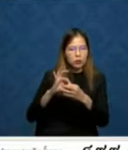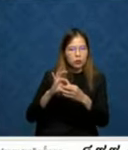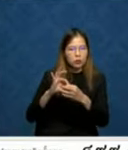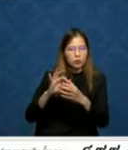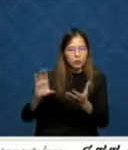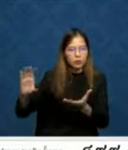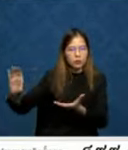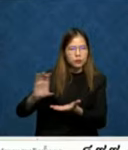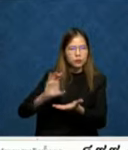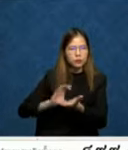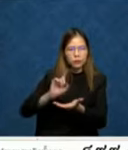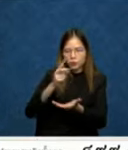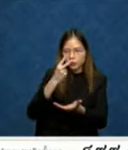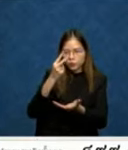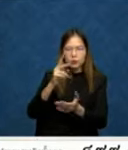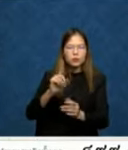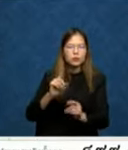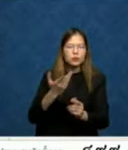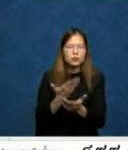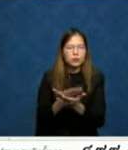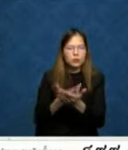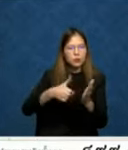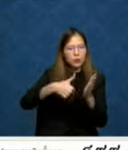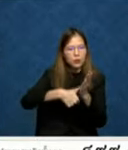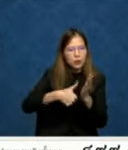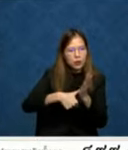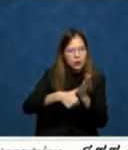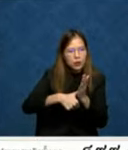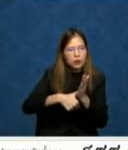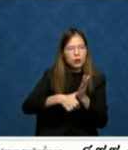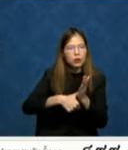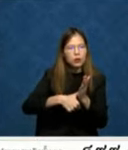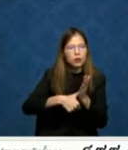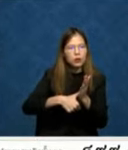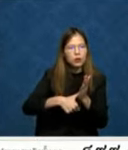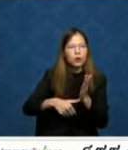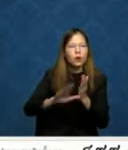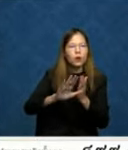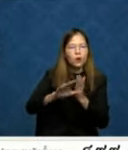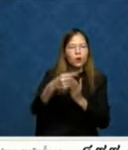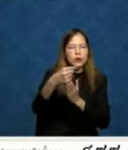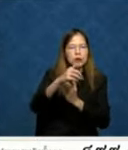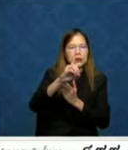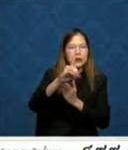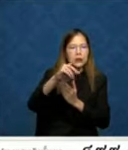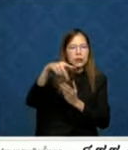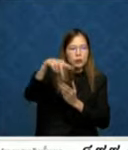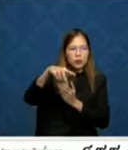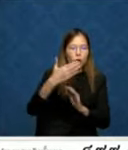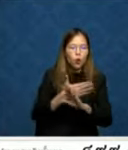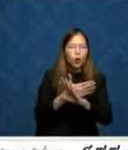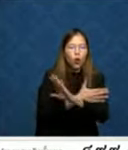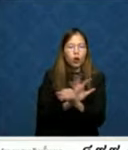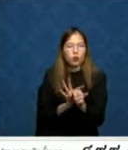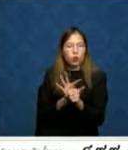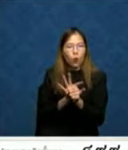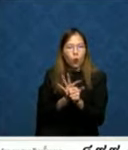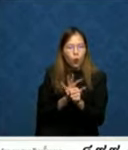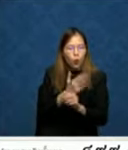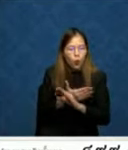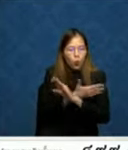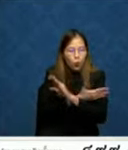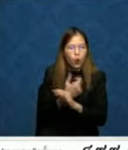นนี้นะครับอยากให้ดูถึงสัดส่วนของหนี้สาธารณะต่อ GDP ก่อนที่เราจะเกิดโควิดนะครับหนี้ส